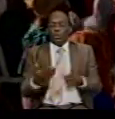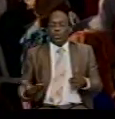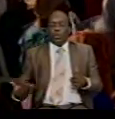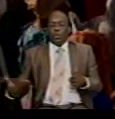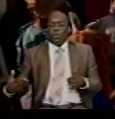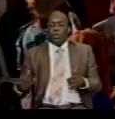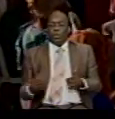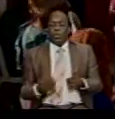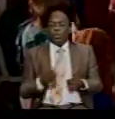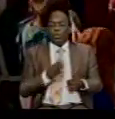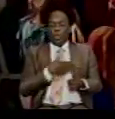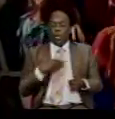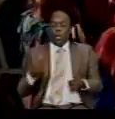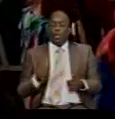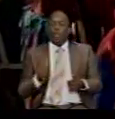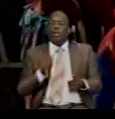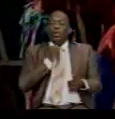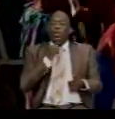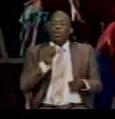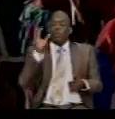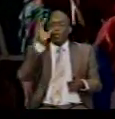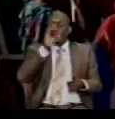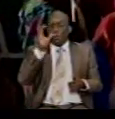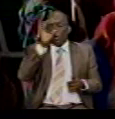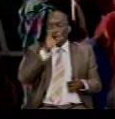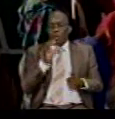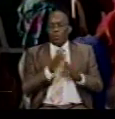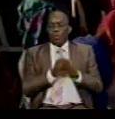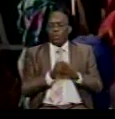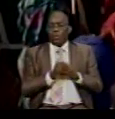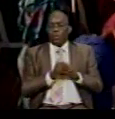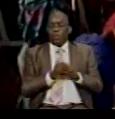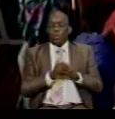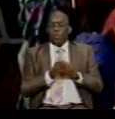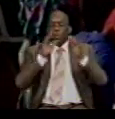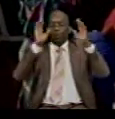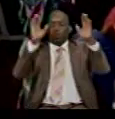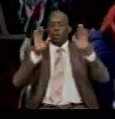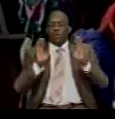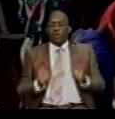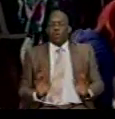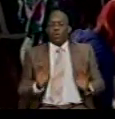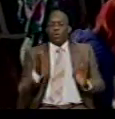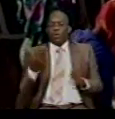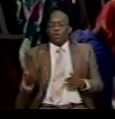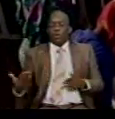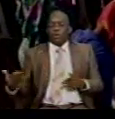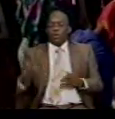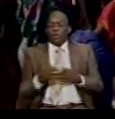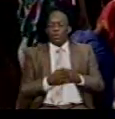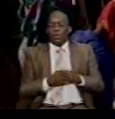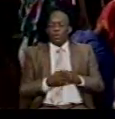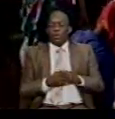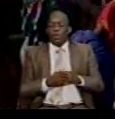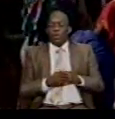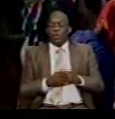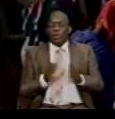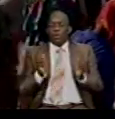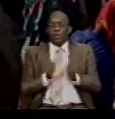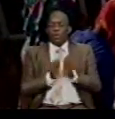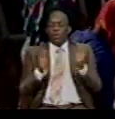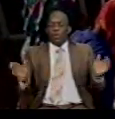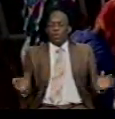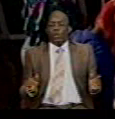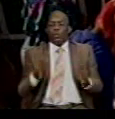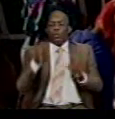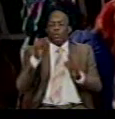And unsearchable. Et insondable. Marvelous things. Des choses merveilleuses. Without number.